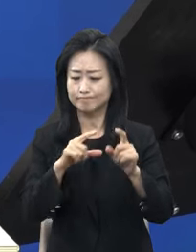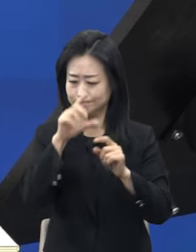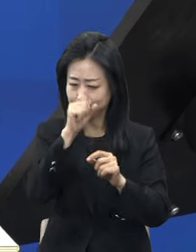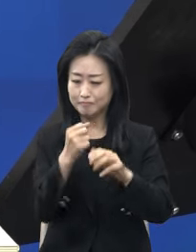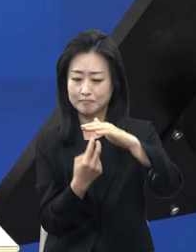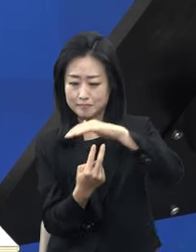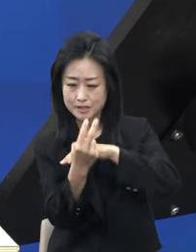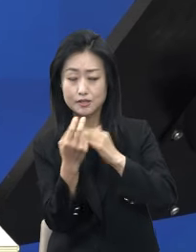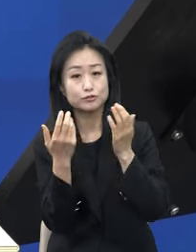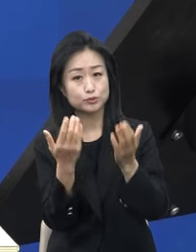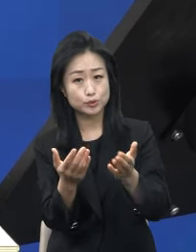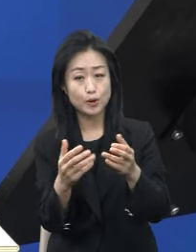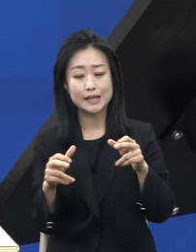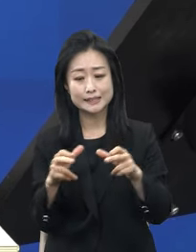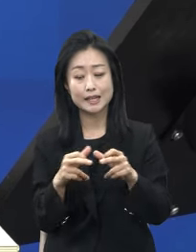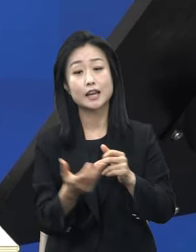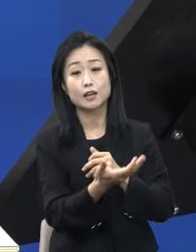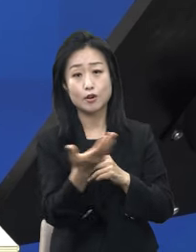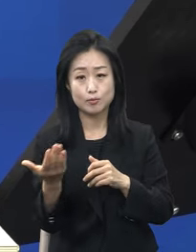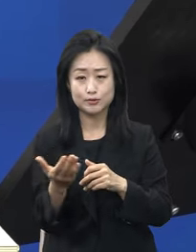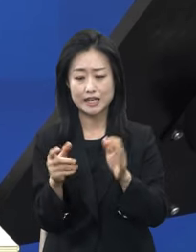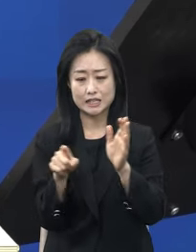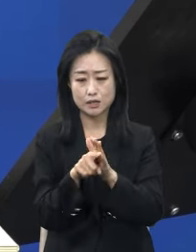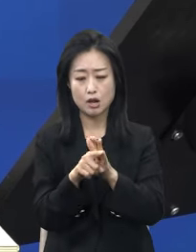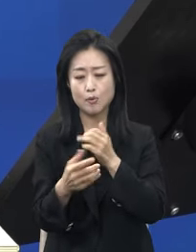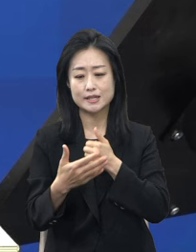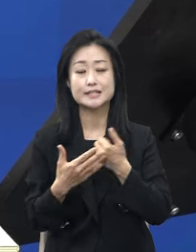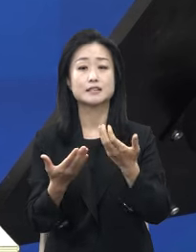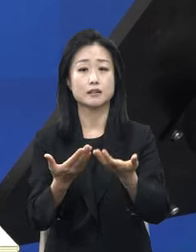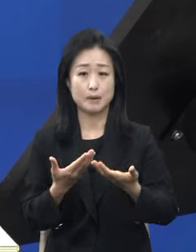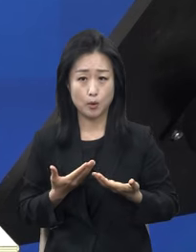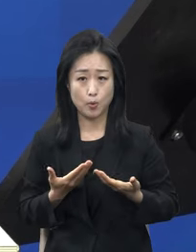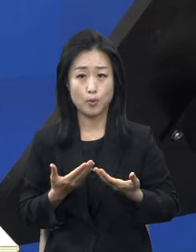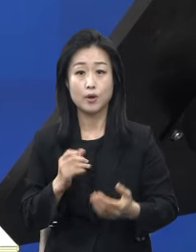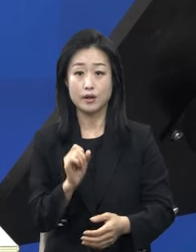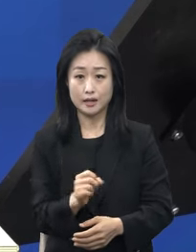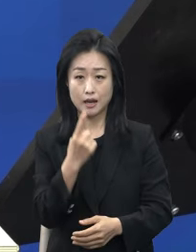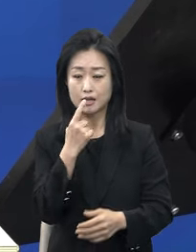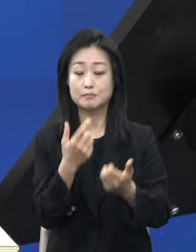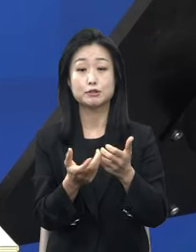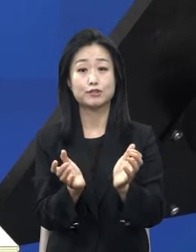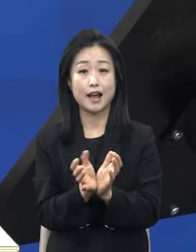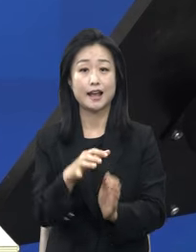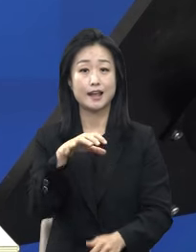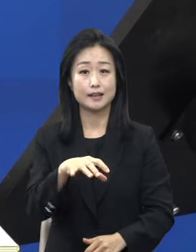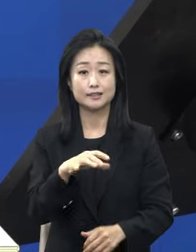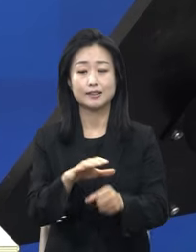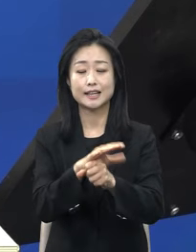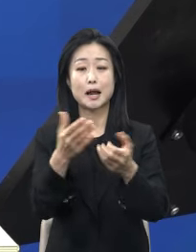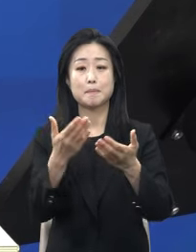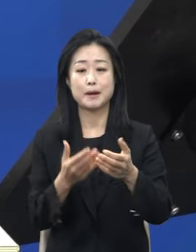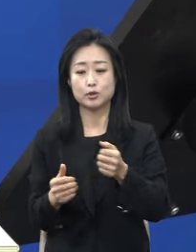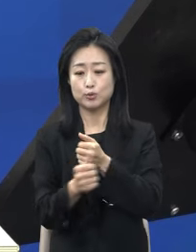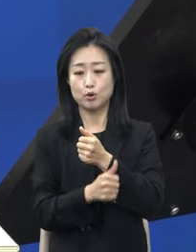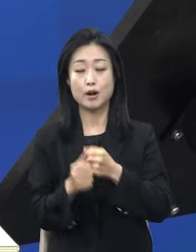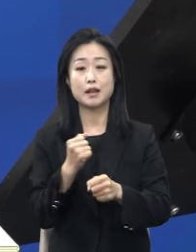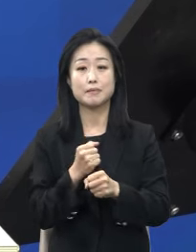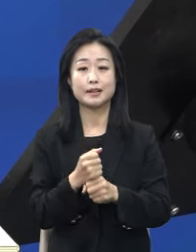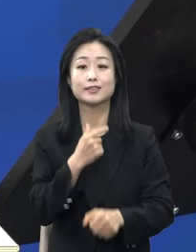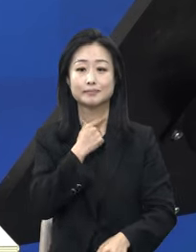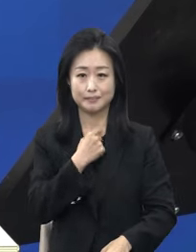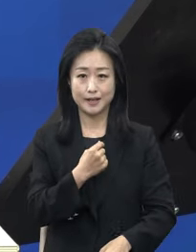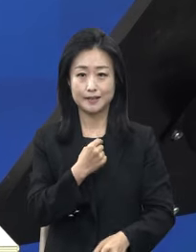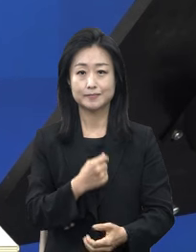제시하고 장애인분들의 신뢰와 지지를 받으며, 그래서 더불어민주당이 사랑받는 위원회를 만들어